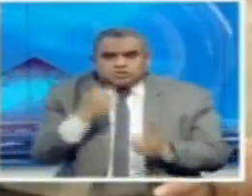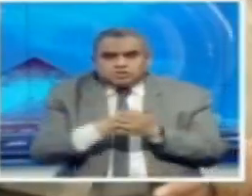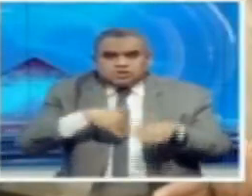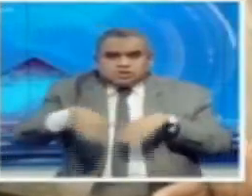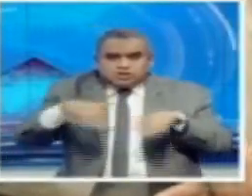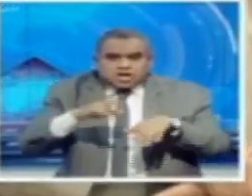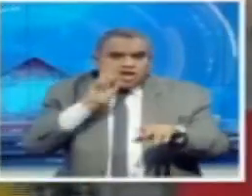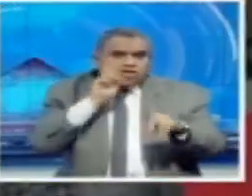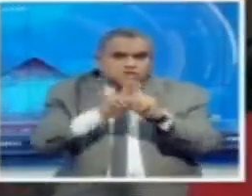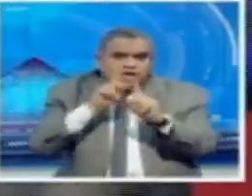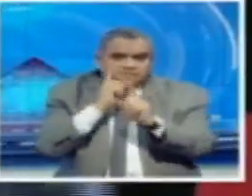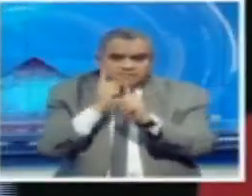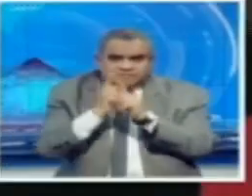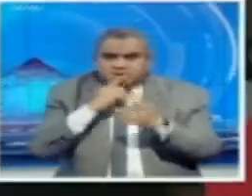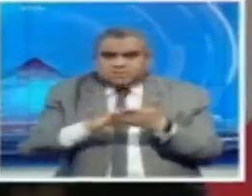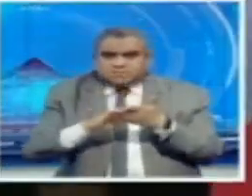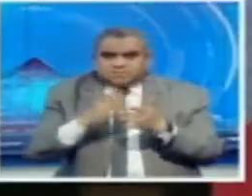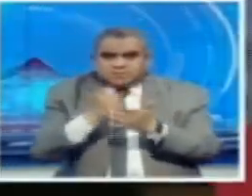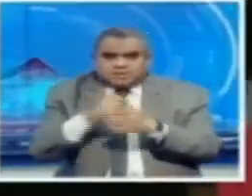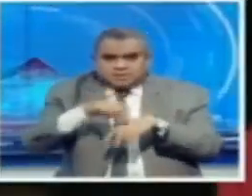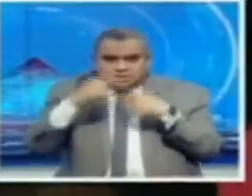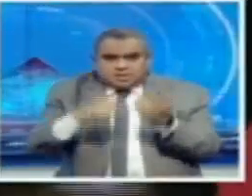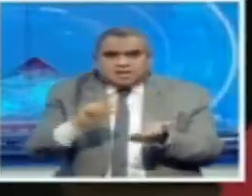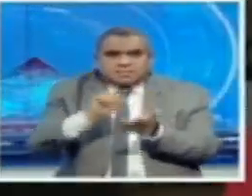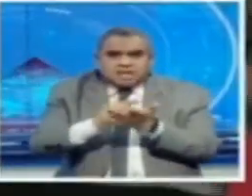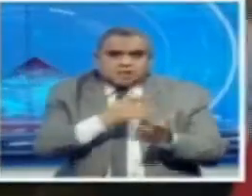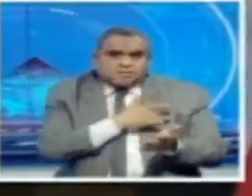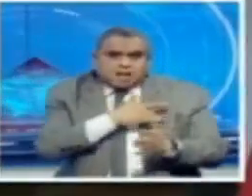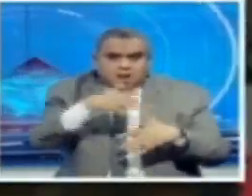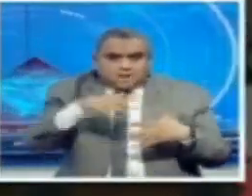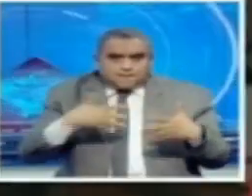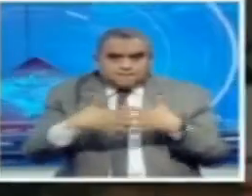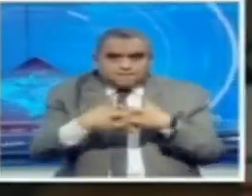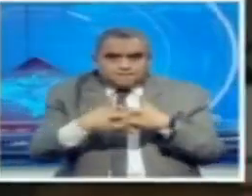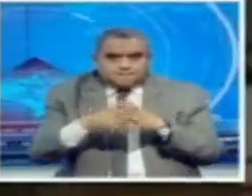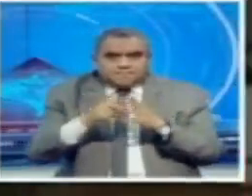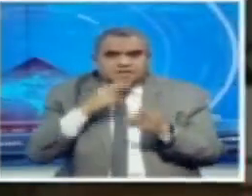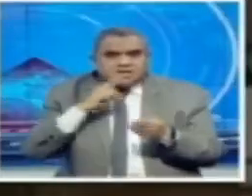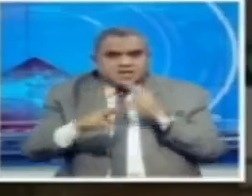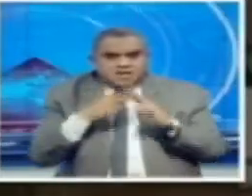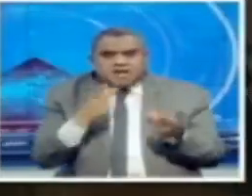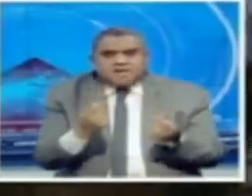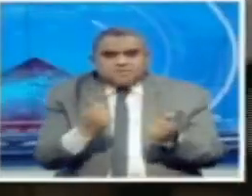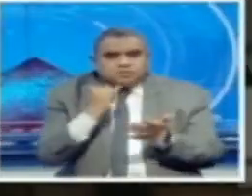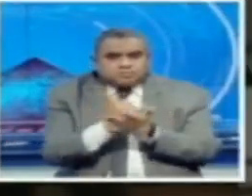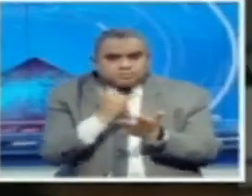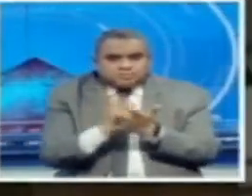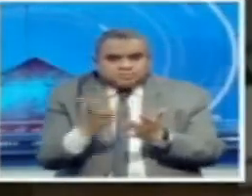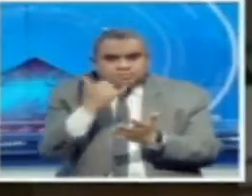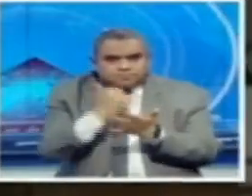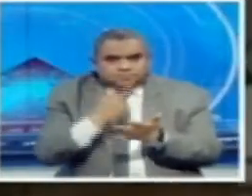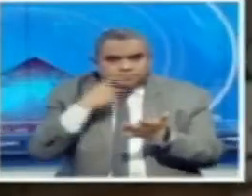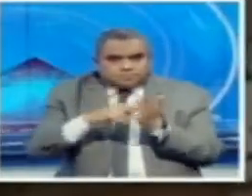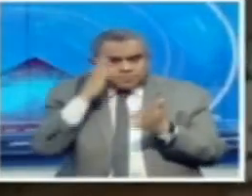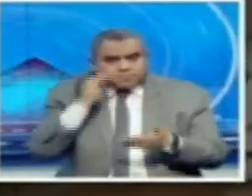باب بيتهم. احنا مع الدولة قلبا وقالبا، وفي الوقت المناسب المطالب المادية ان شاء الله هيبقى في تحسين أجور، وانا